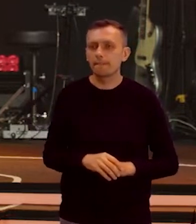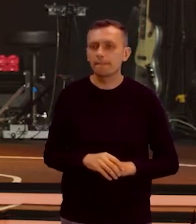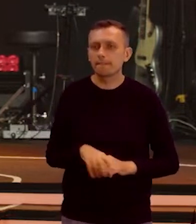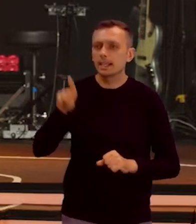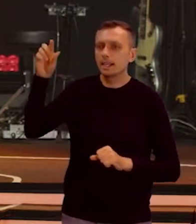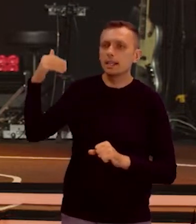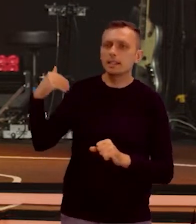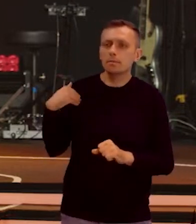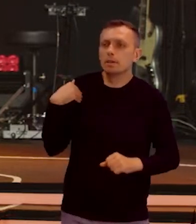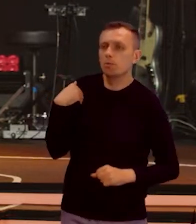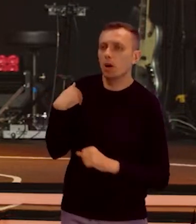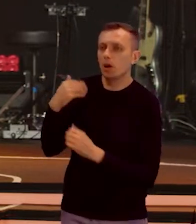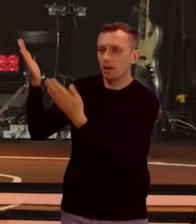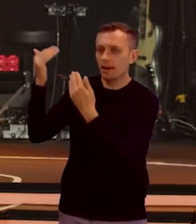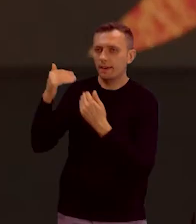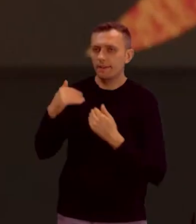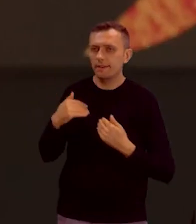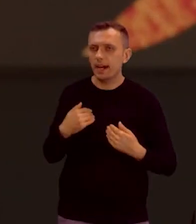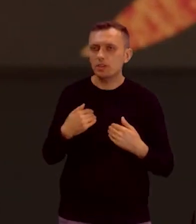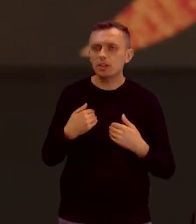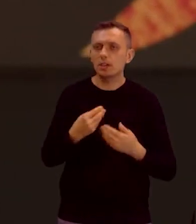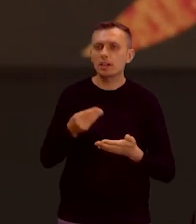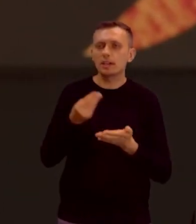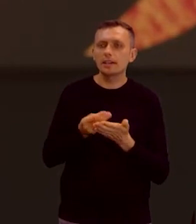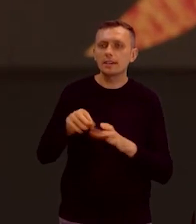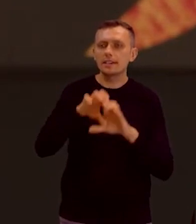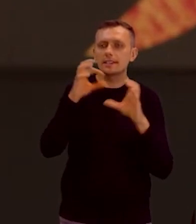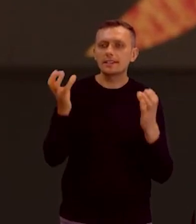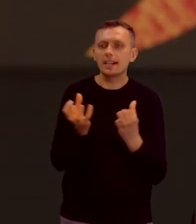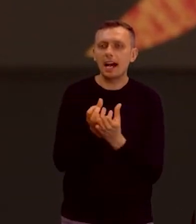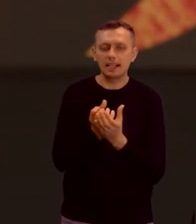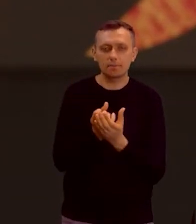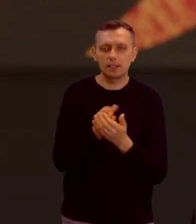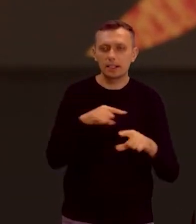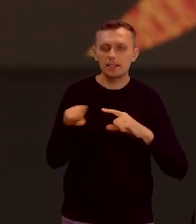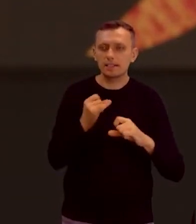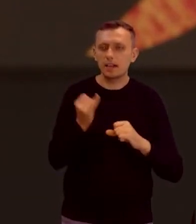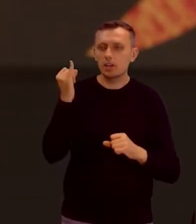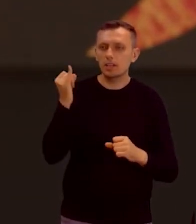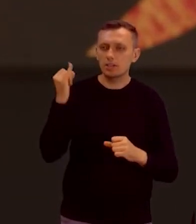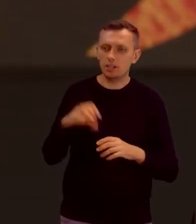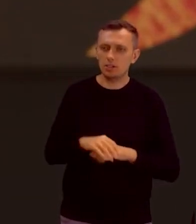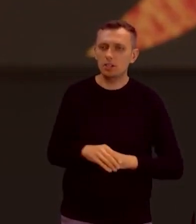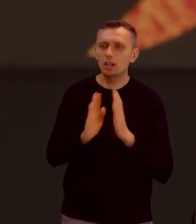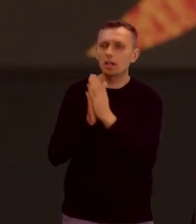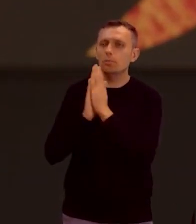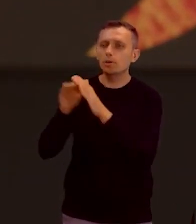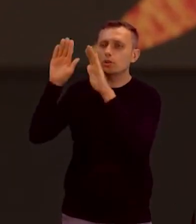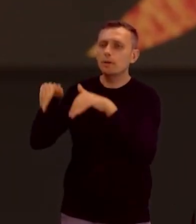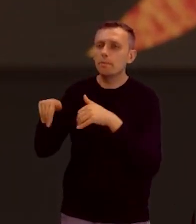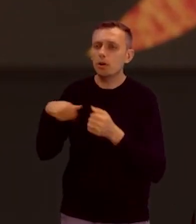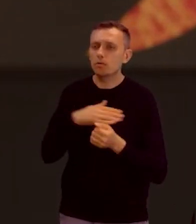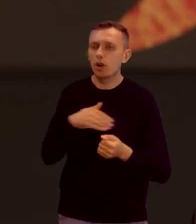Ofiarowałeś w nasze ręce tak drogocenny skarb, jakim są nasze dzieci. A teraz pozwól je